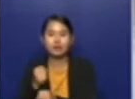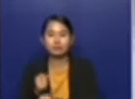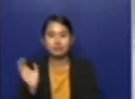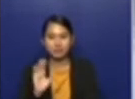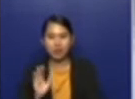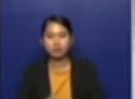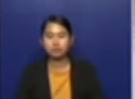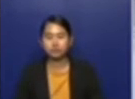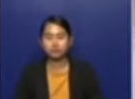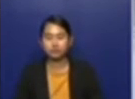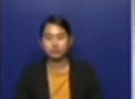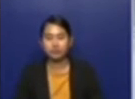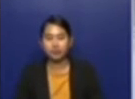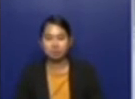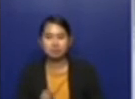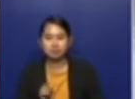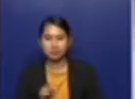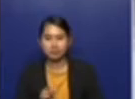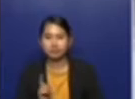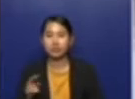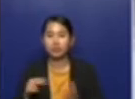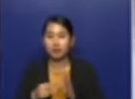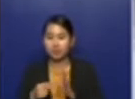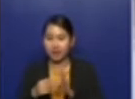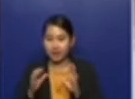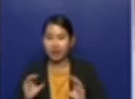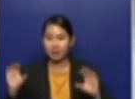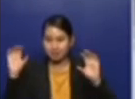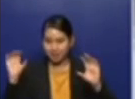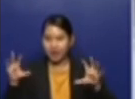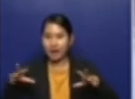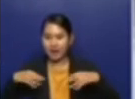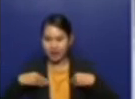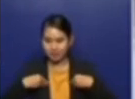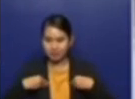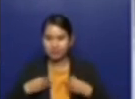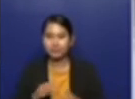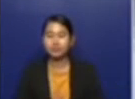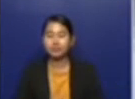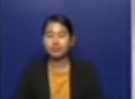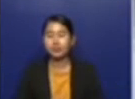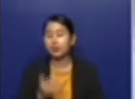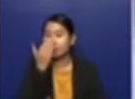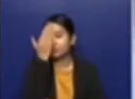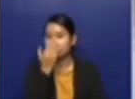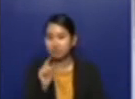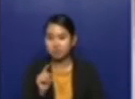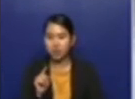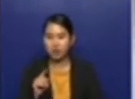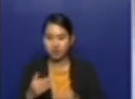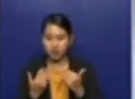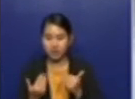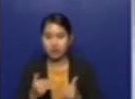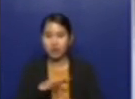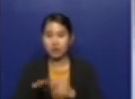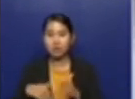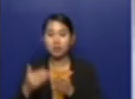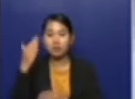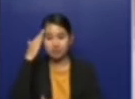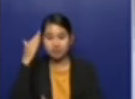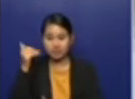ใดเรื่องนี้เป็นเรื่องที่รัฐบาลนั้นควรรับฟังโดยตรงเพราะขณะนี้นั้นเป็นที่ทราบกันดีอยู่แล้วว่